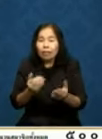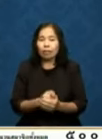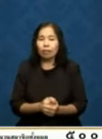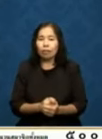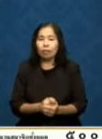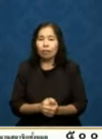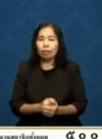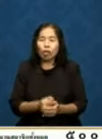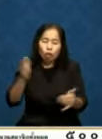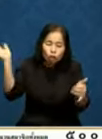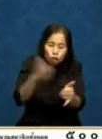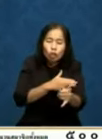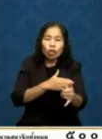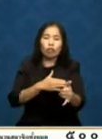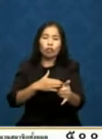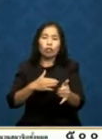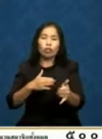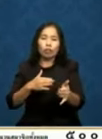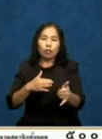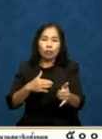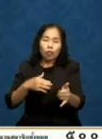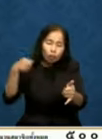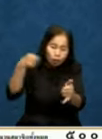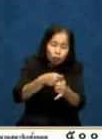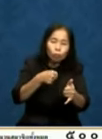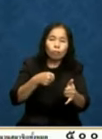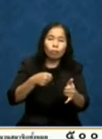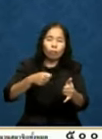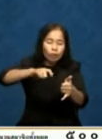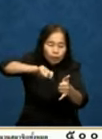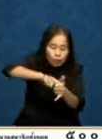ายหรือจิตใ